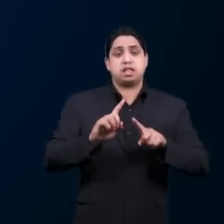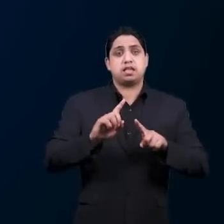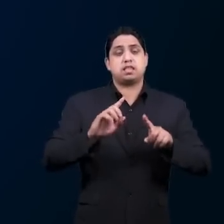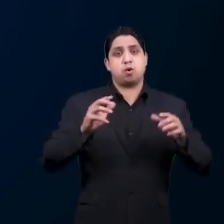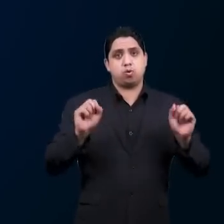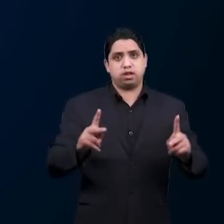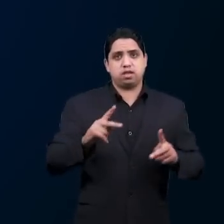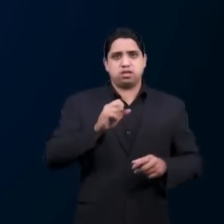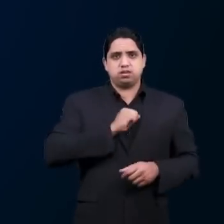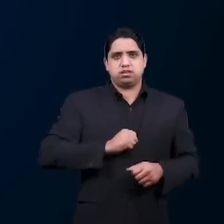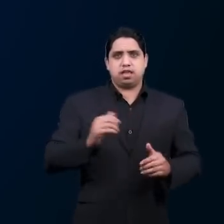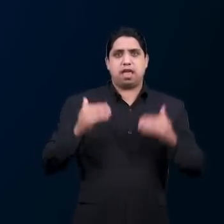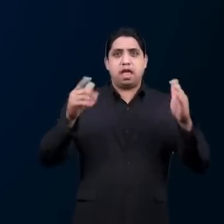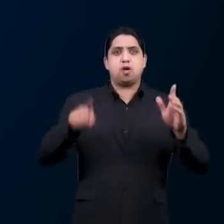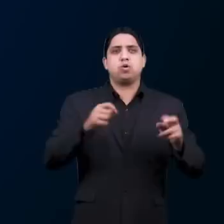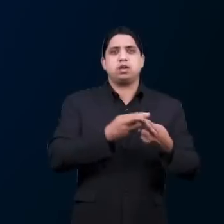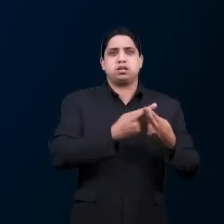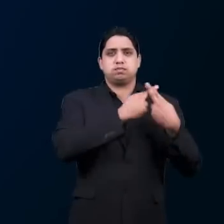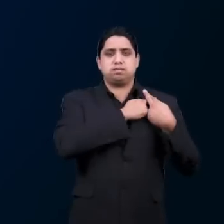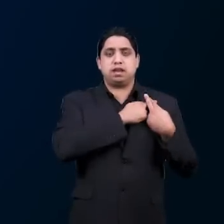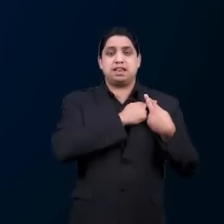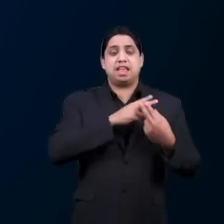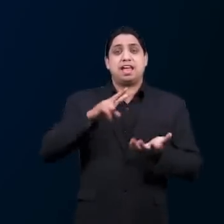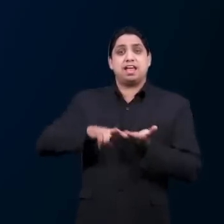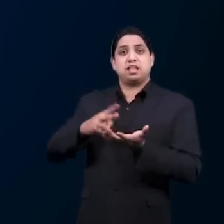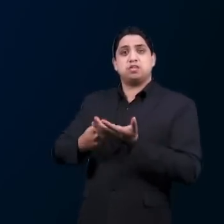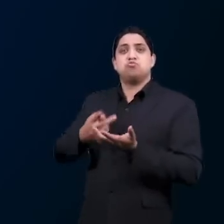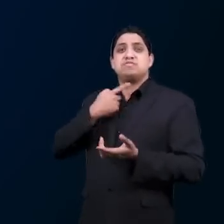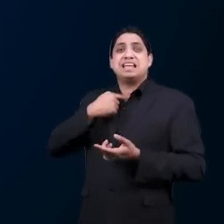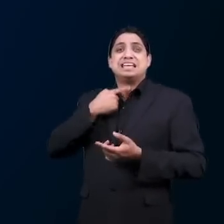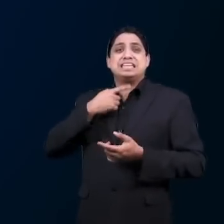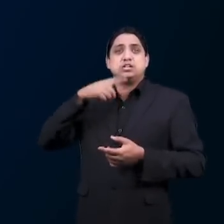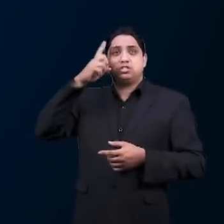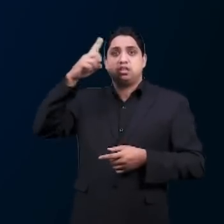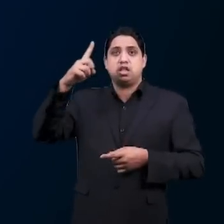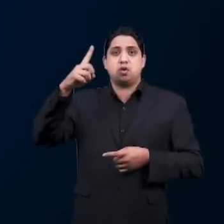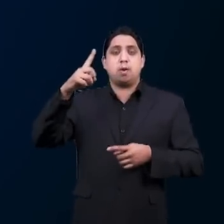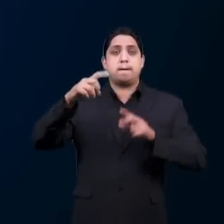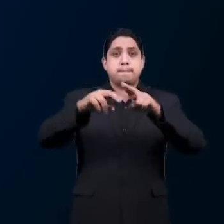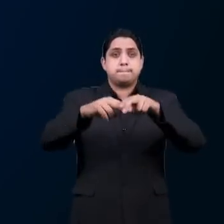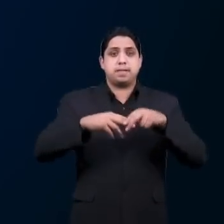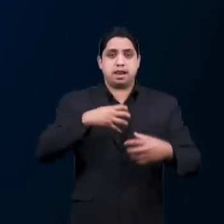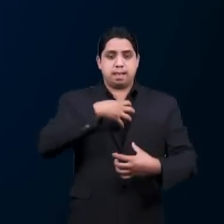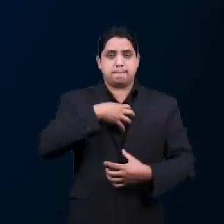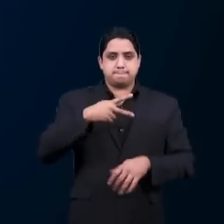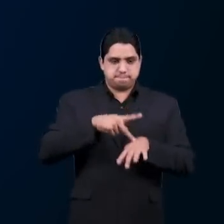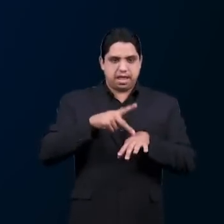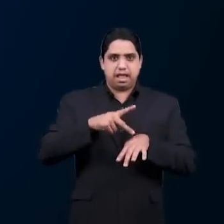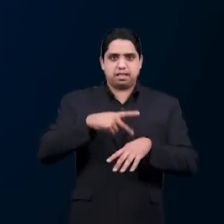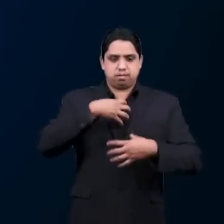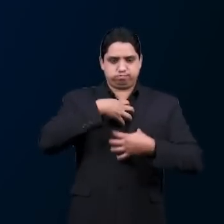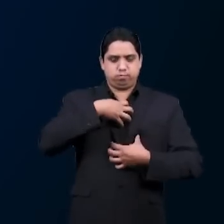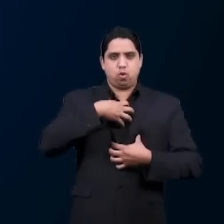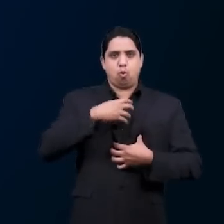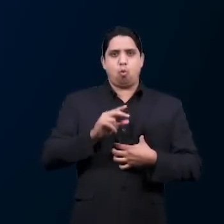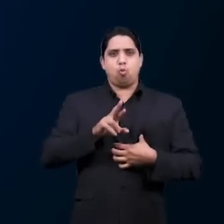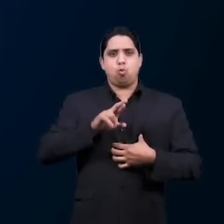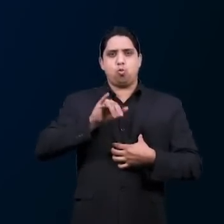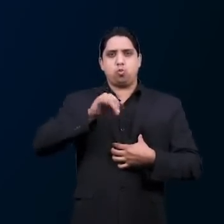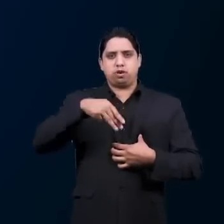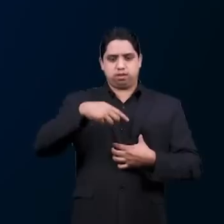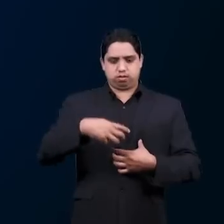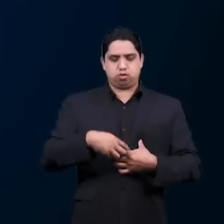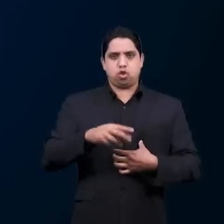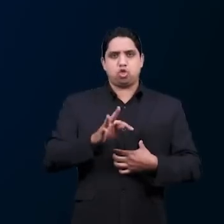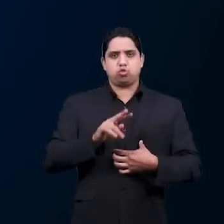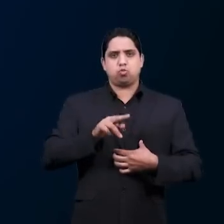était aussi responsable de l'interprétation de la volonté de Dieu à travers l'Urim et le